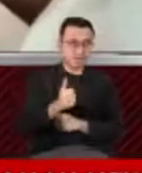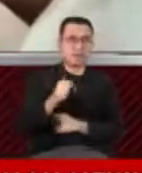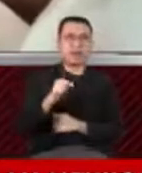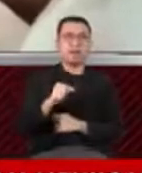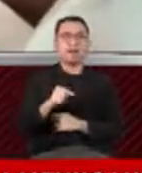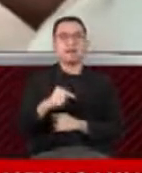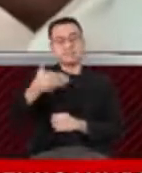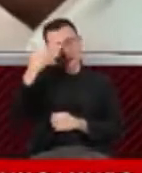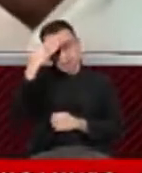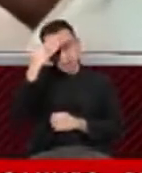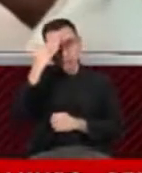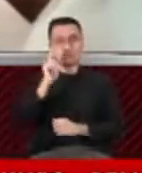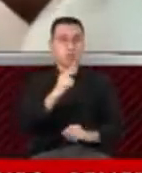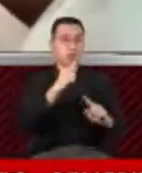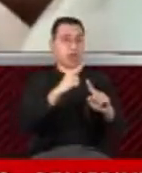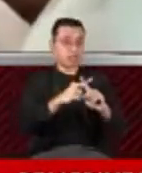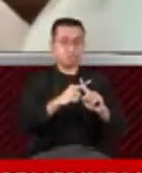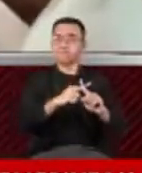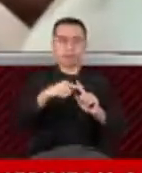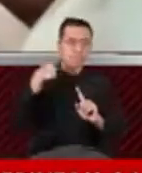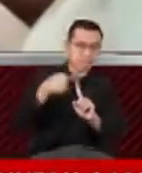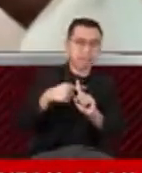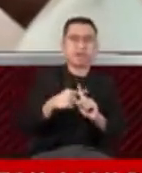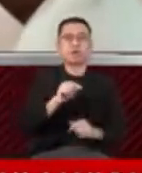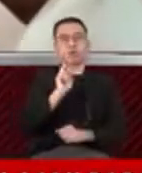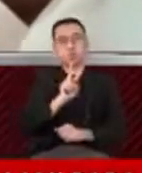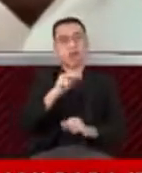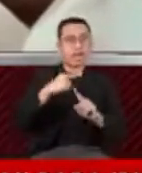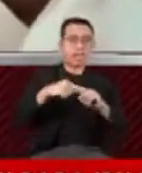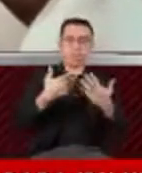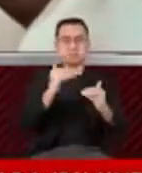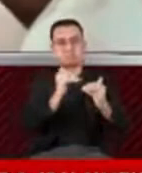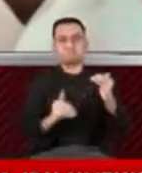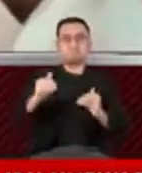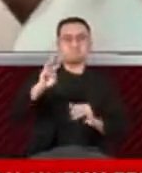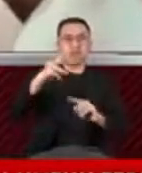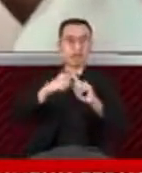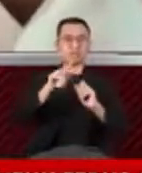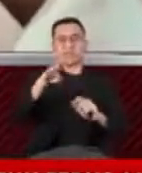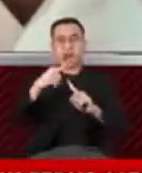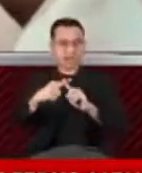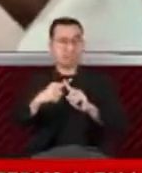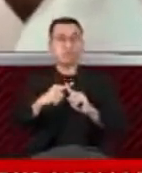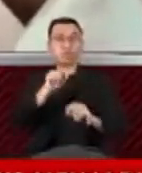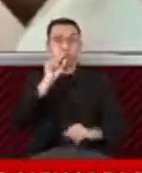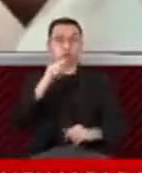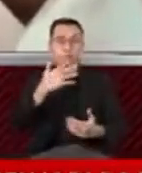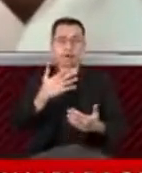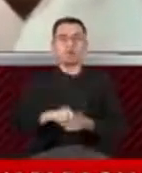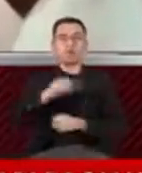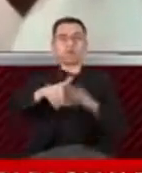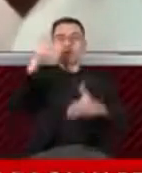dua kali atau tiga kali yang tadinya dua kali jadi tiga kali atau empat kali supaya pembatasan ke dalam gedung gereja itu terjadi